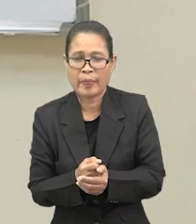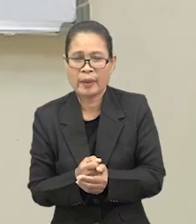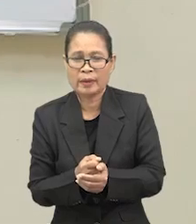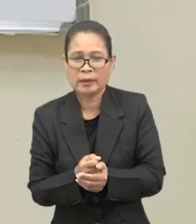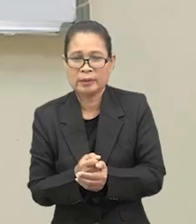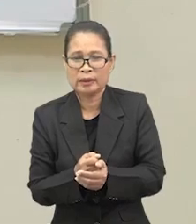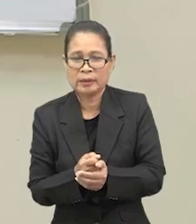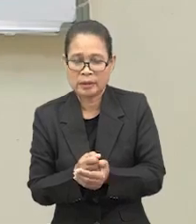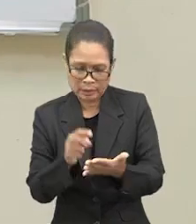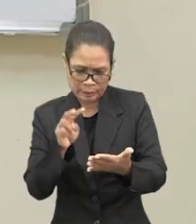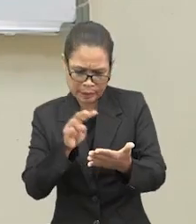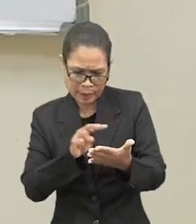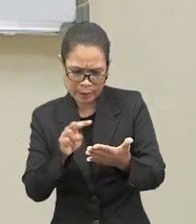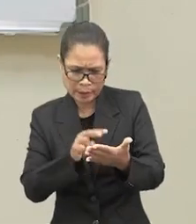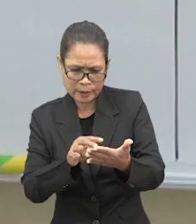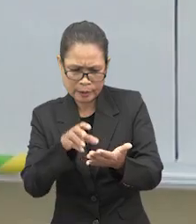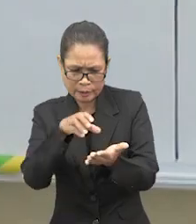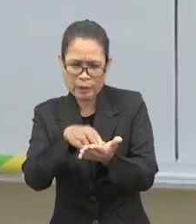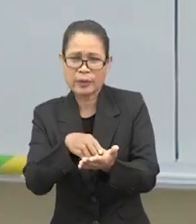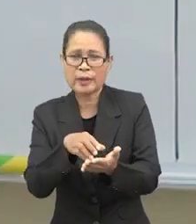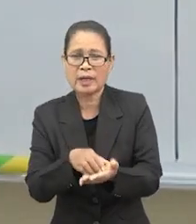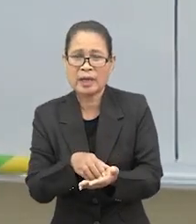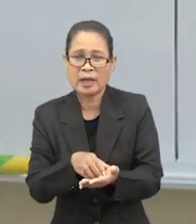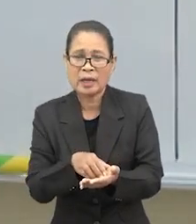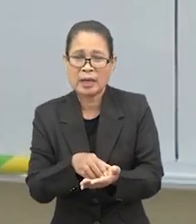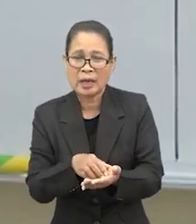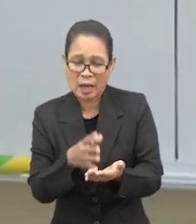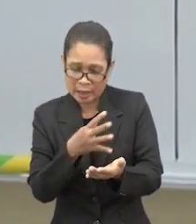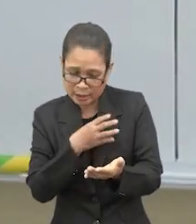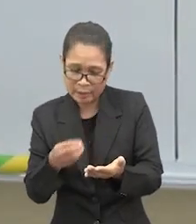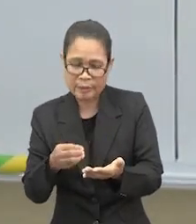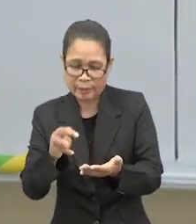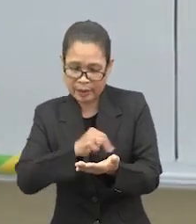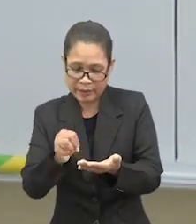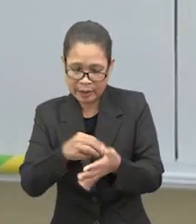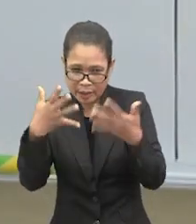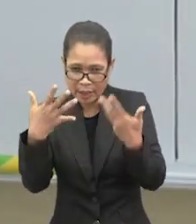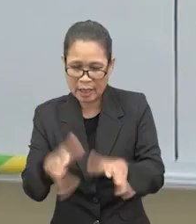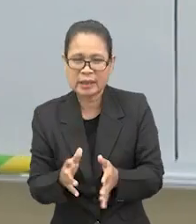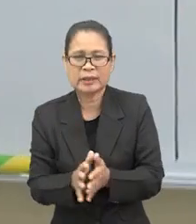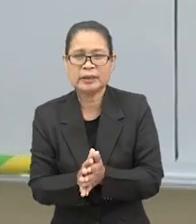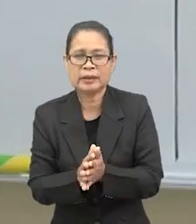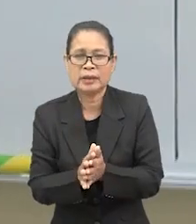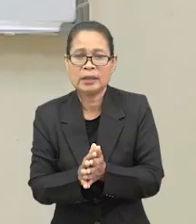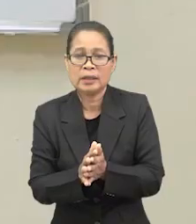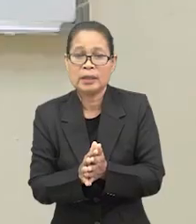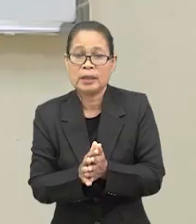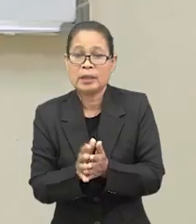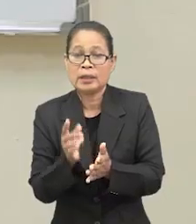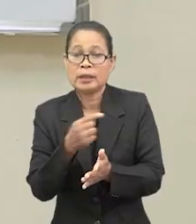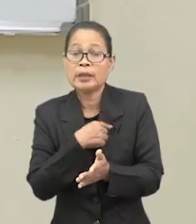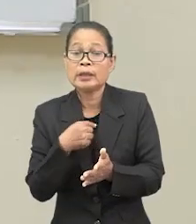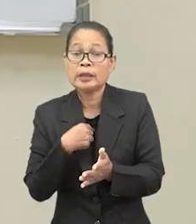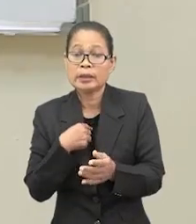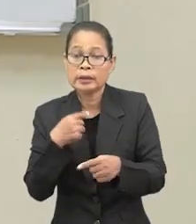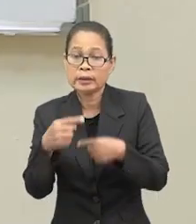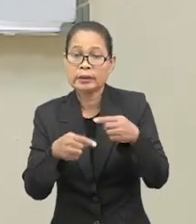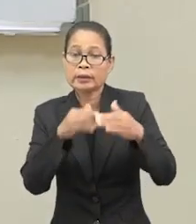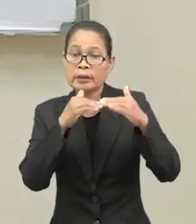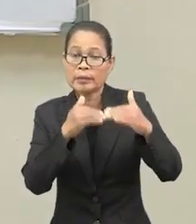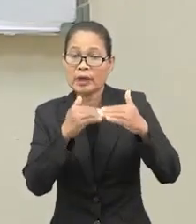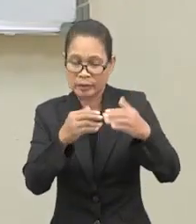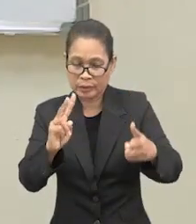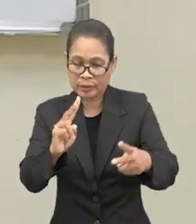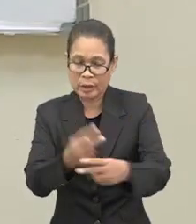nồng. Chà. Nếu bây giờ con bị nất khơ chùm nuốn hay nâng vùng mà bị thi hói dưỡng ai nâng